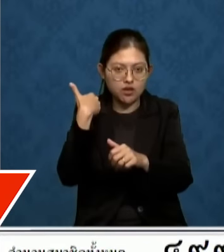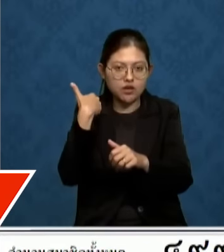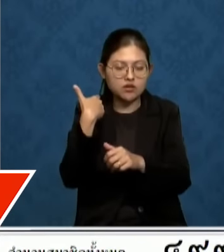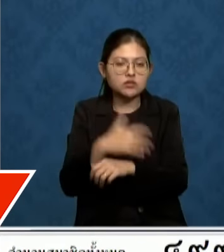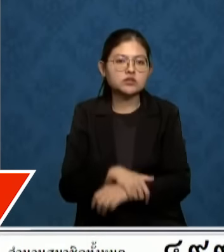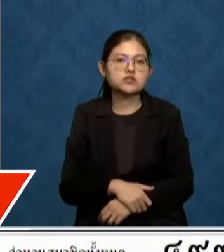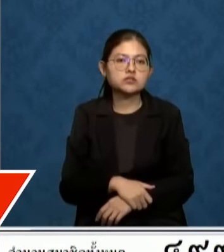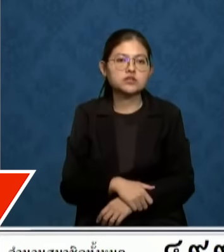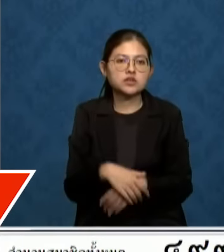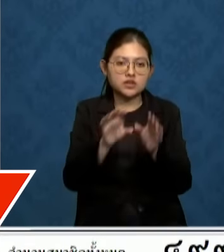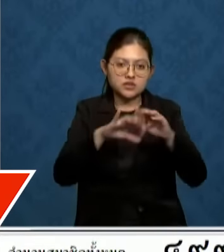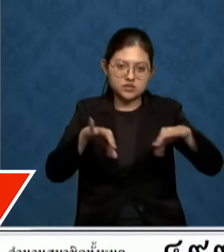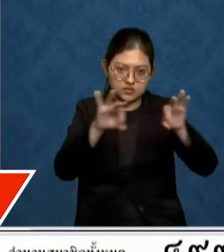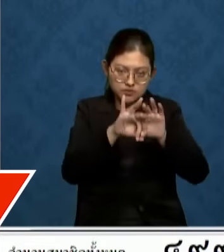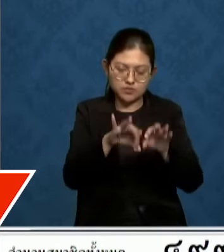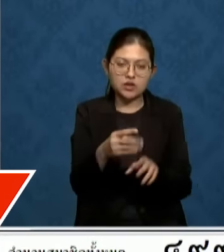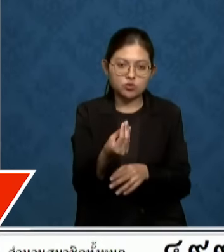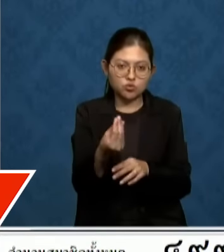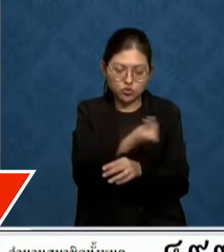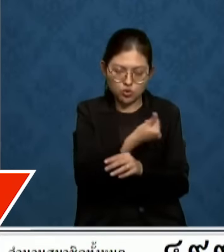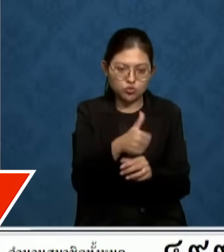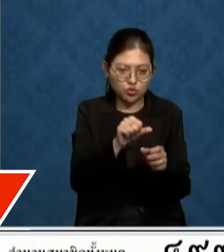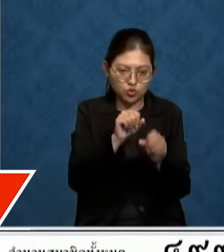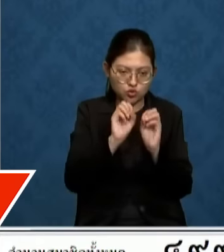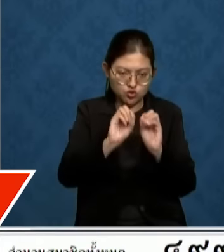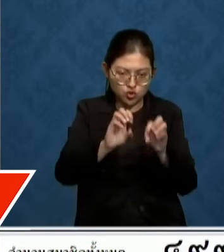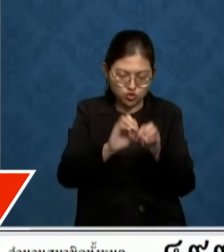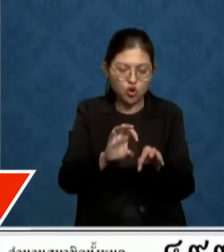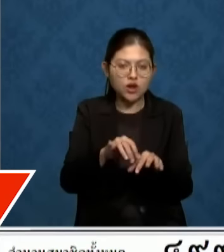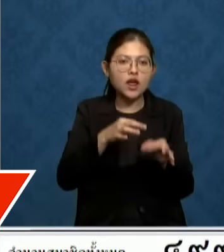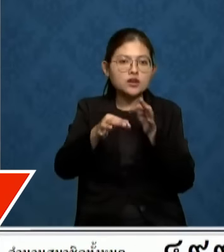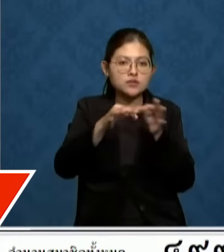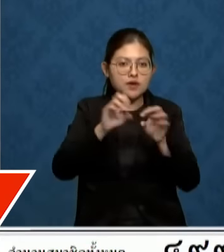นี้ย้ำเลยครับต้องเร็วกว่านี้นะ